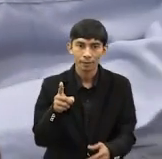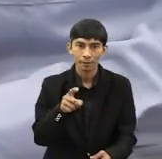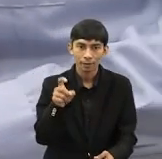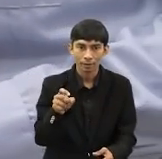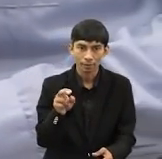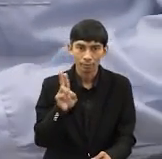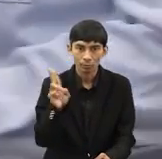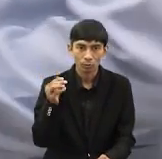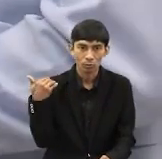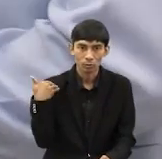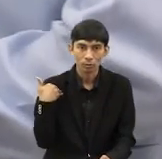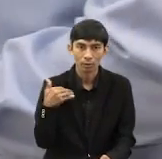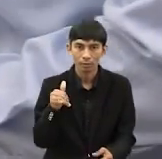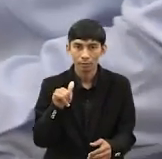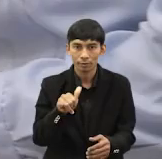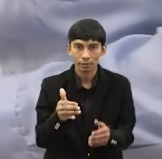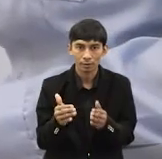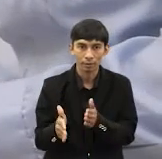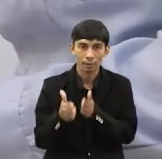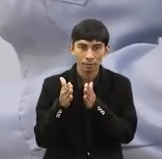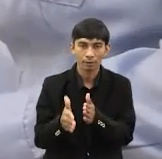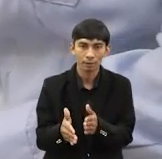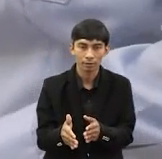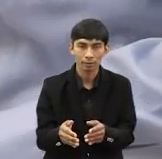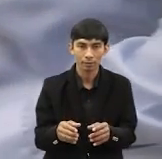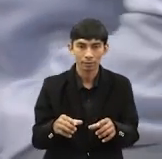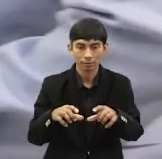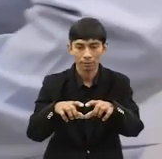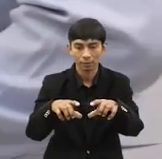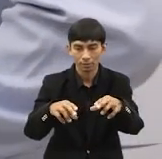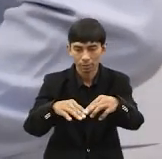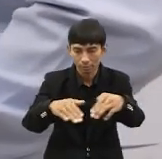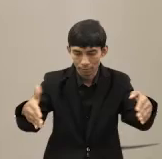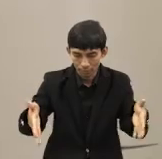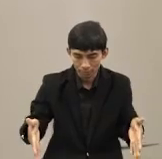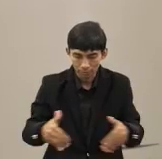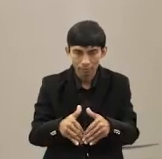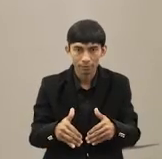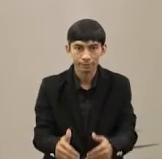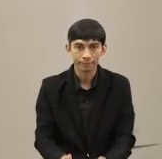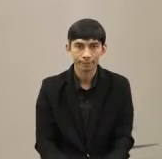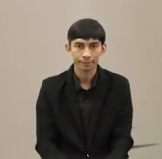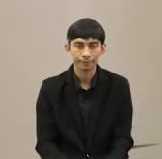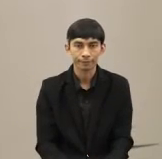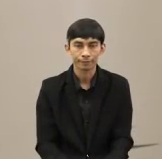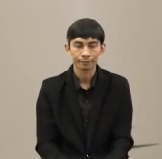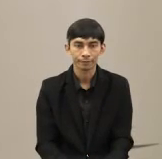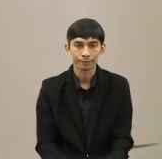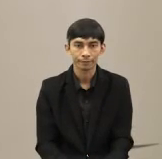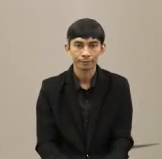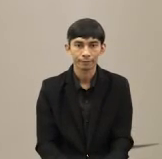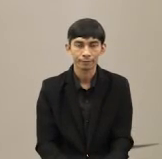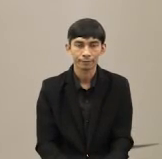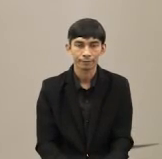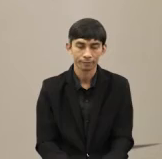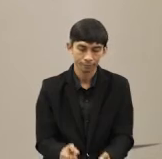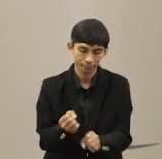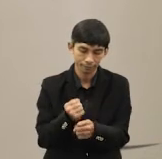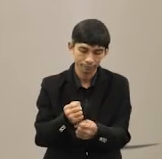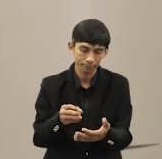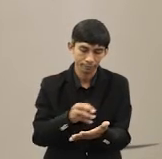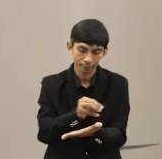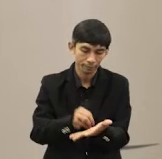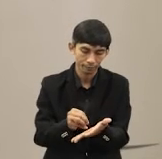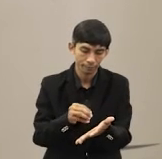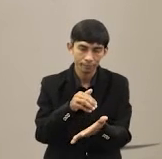còn cha chẳng nữ sò dừng thưa lệ lệ đỏ cha ở con chán sầm